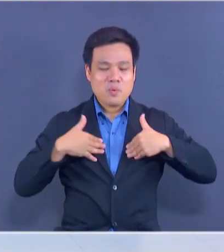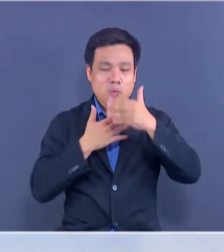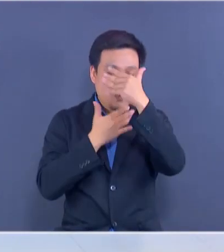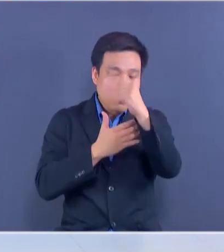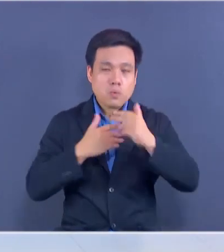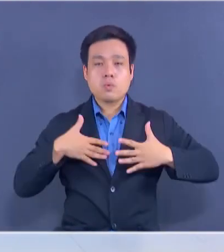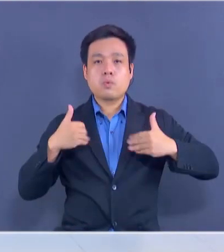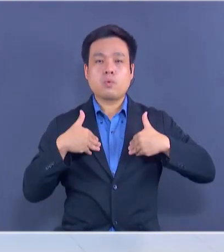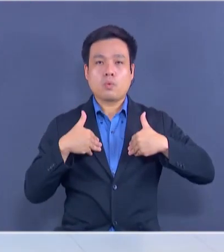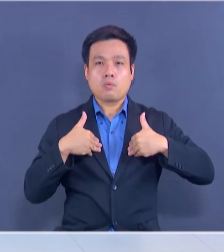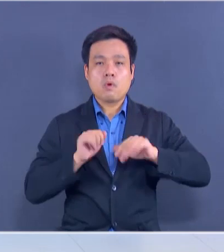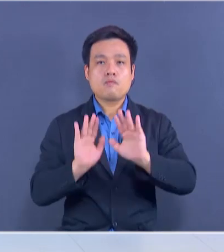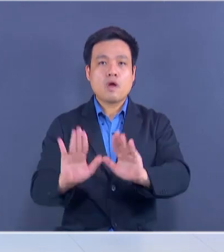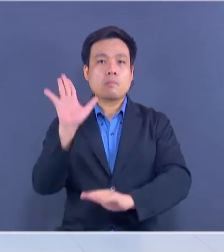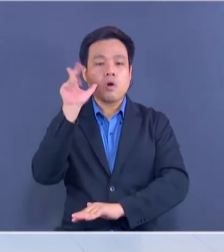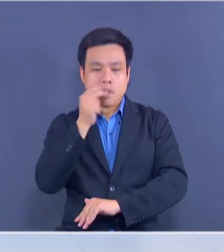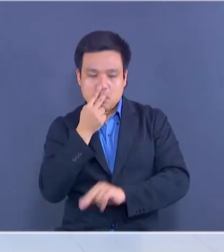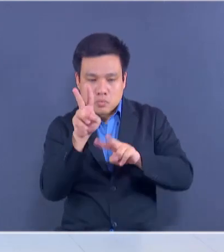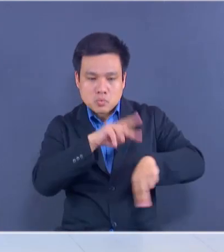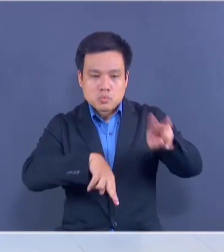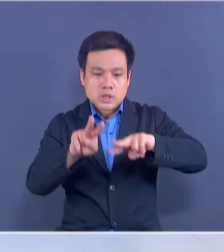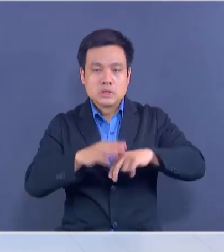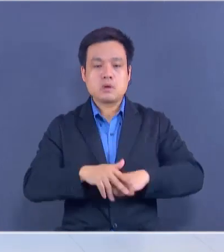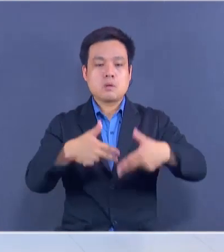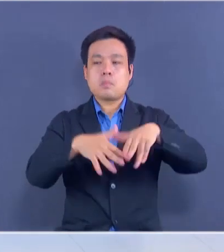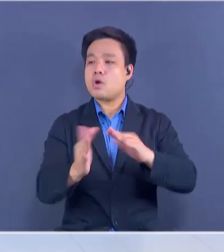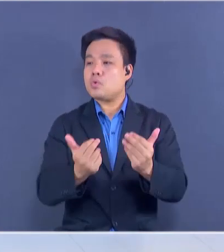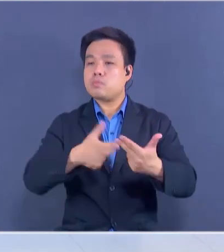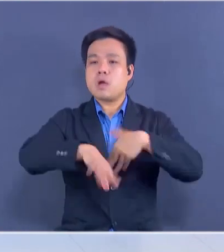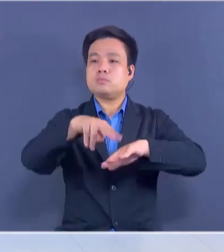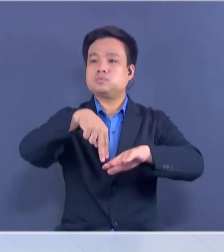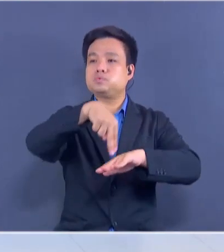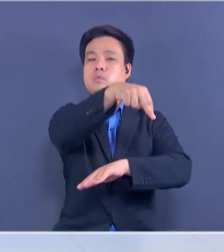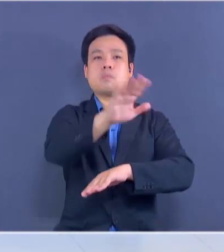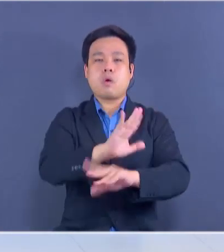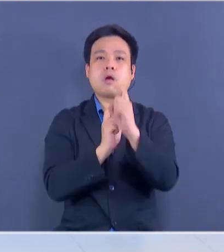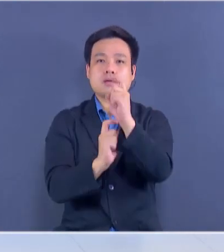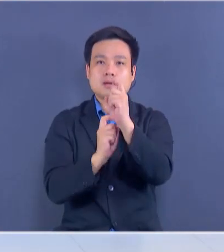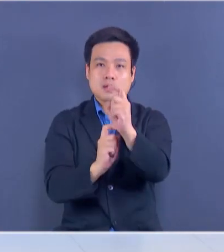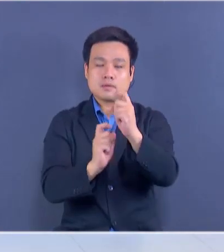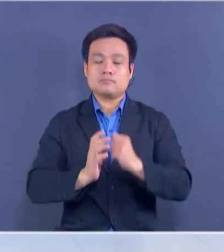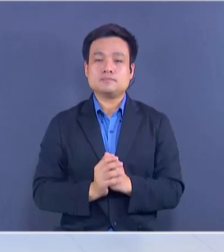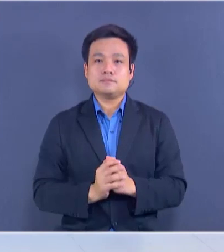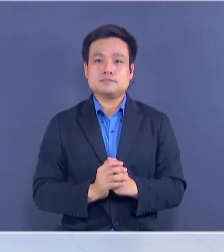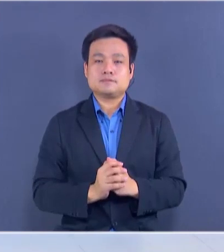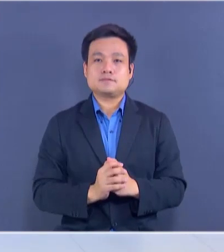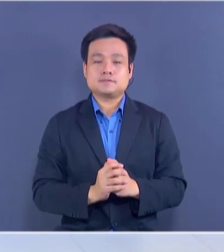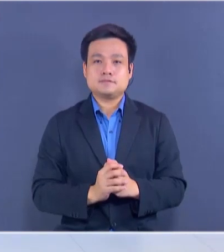พ่อคุณแม่ต้องระมัดระวังอย่าปล่อยให้เด็กใช้บันไดเลื่อนลำพัง อ ันตรายมากนะฮะ อาจจะด้วยความเผลอนะ